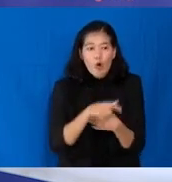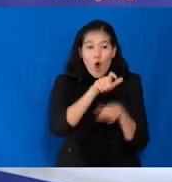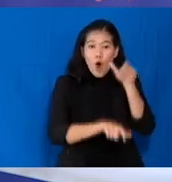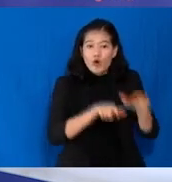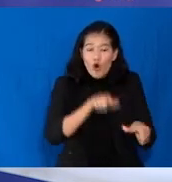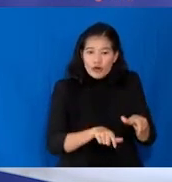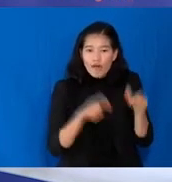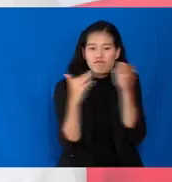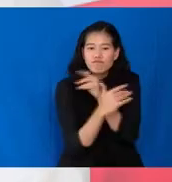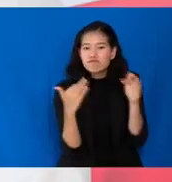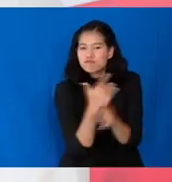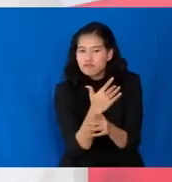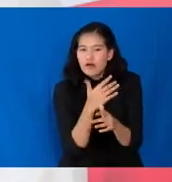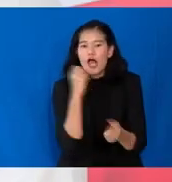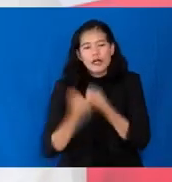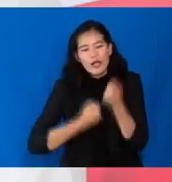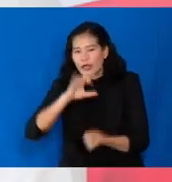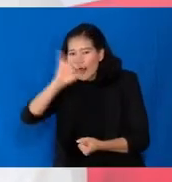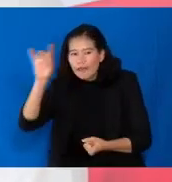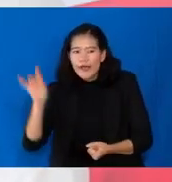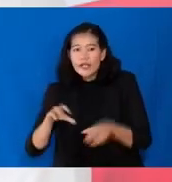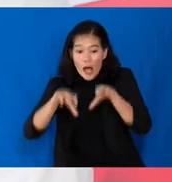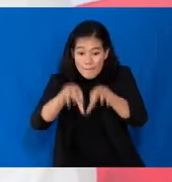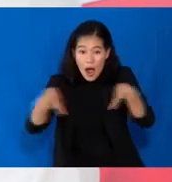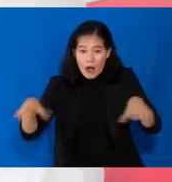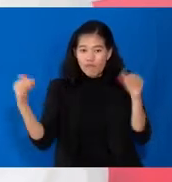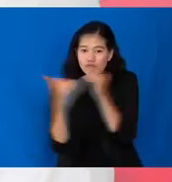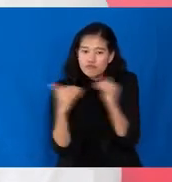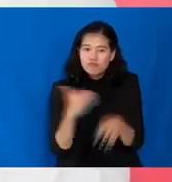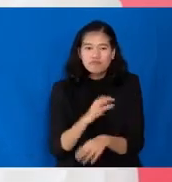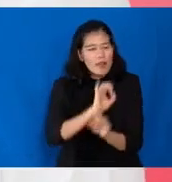dan kegiatan-kegiatan lain di masyarakat